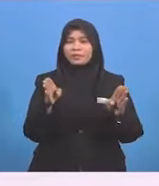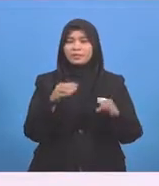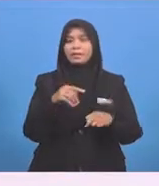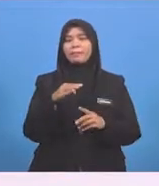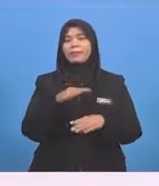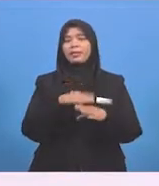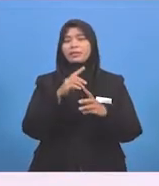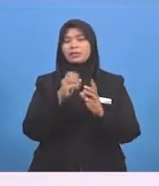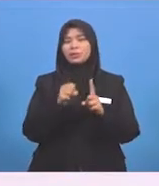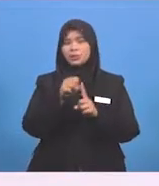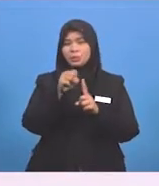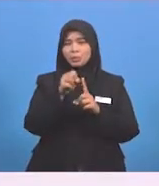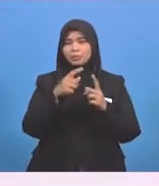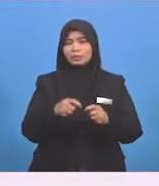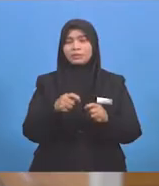fasa.